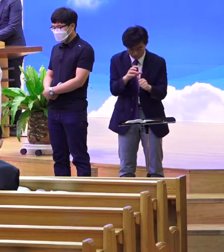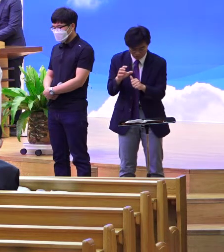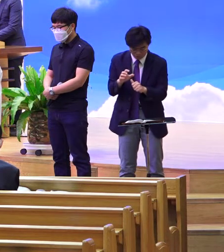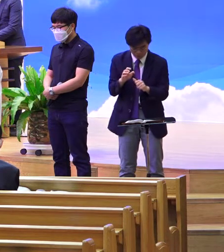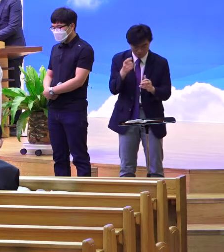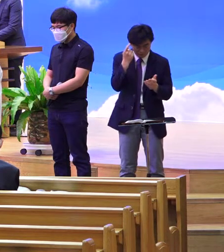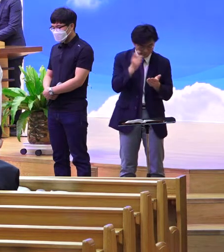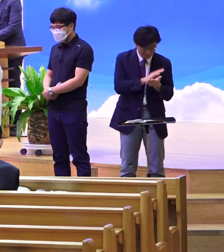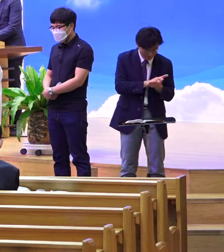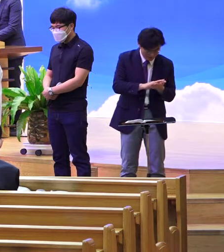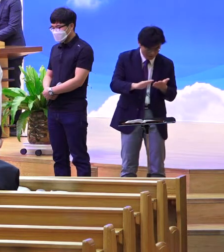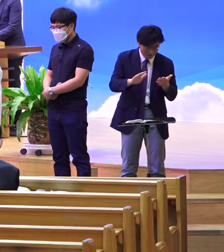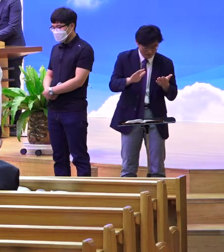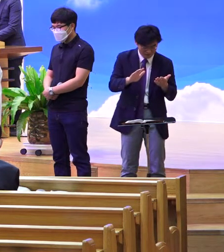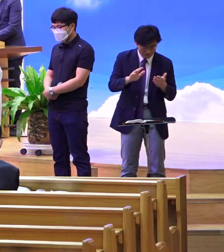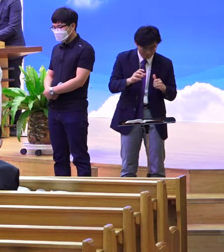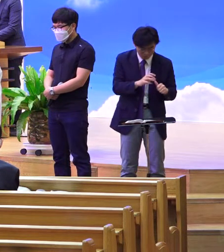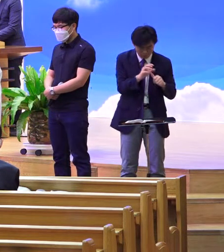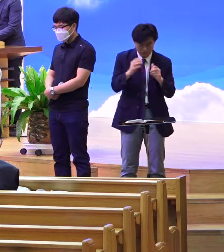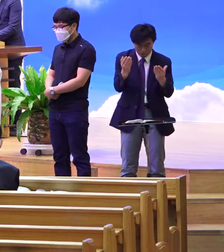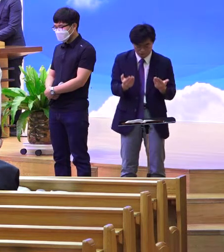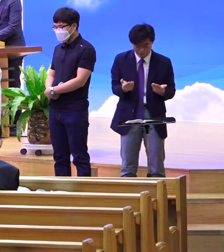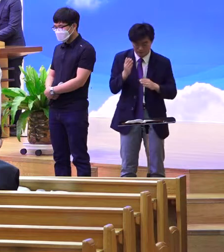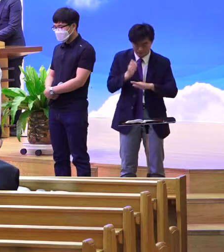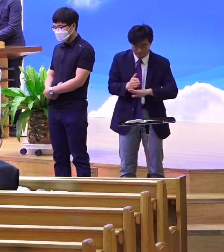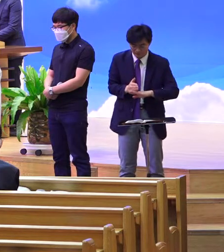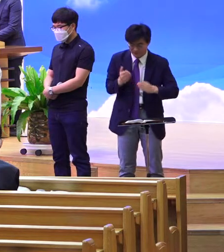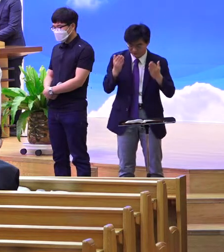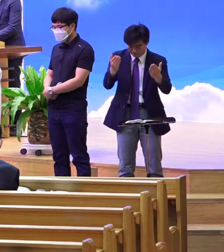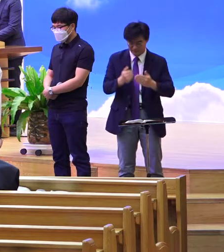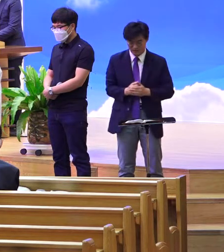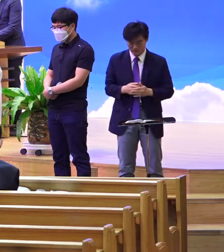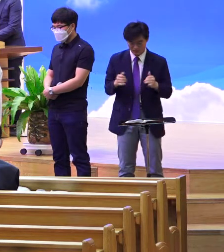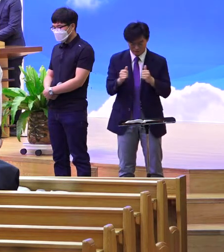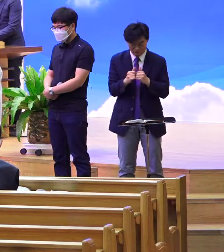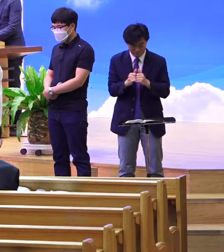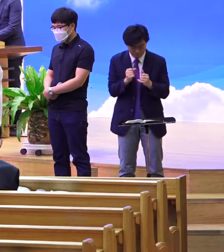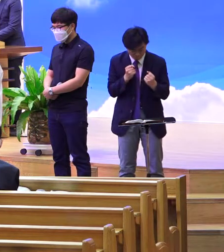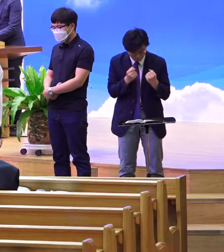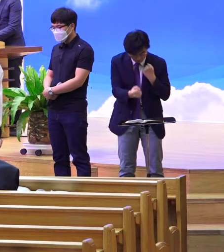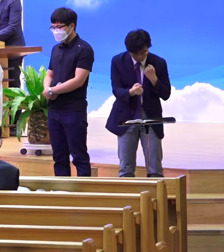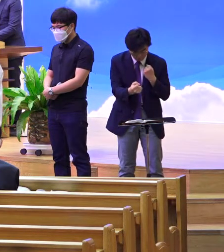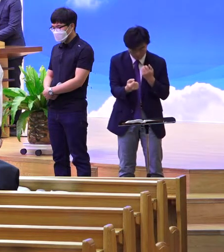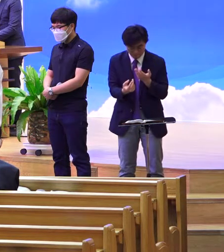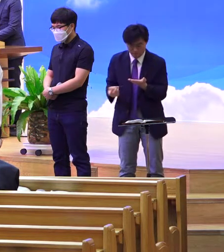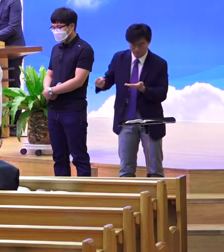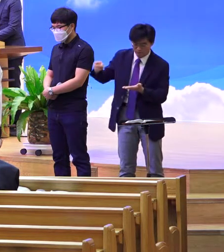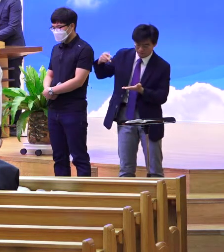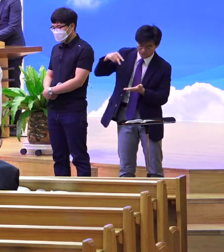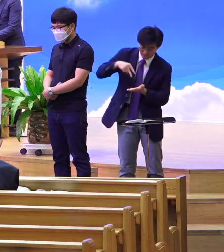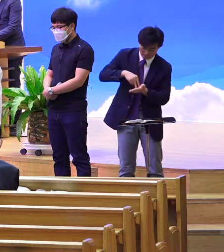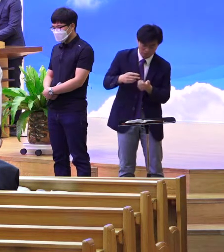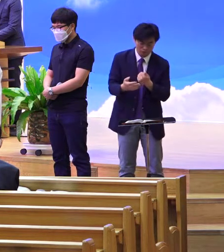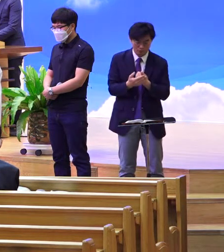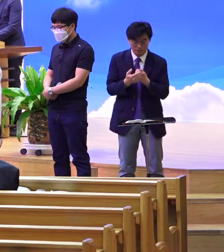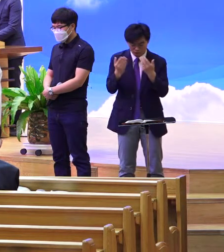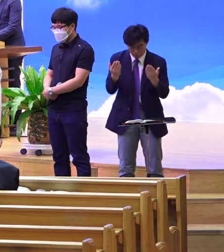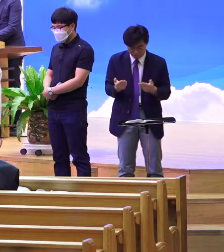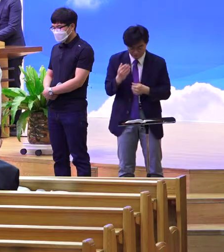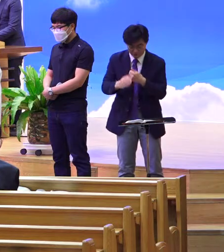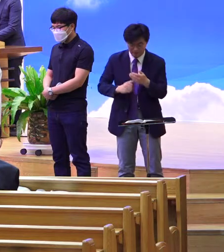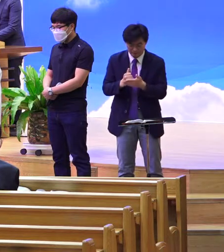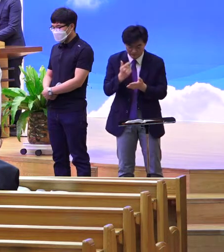나라로 세워주심에 감사를 드립니다. 전쟁의 폐허를 딛고 일어서게 하신 하나님 아버지,